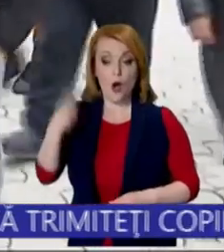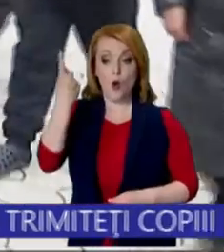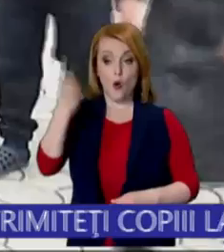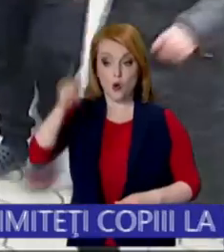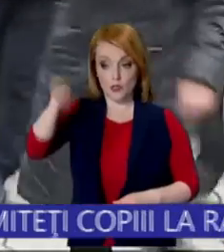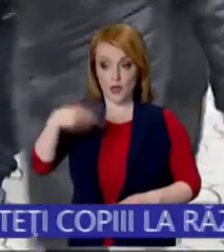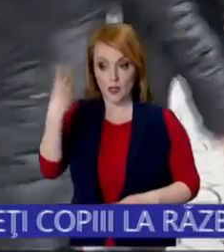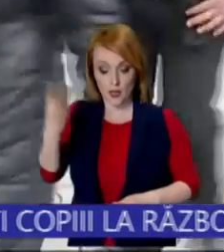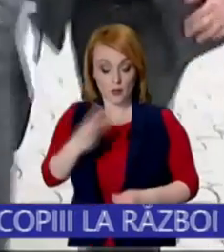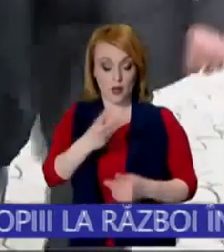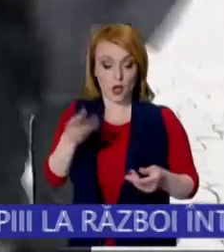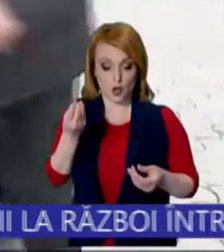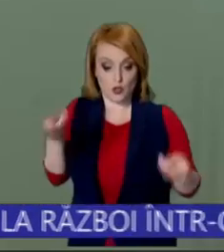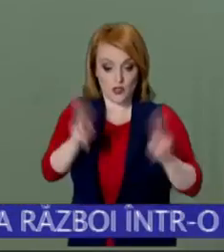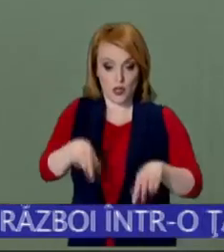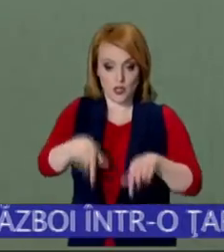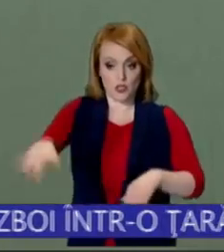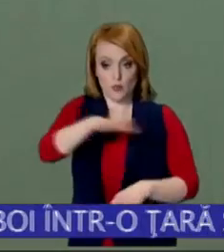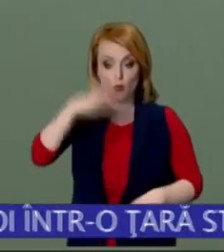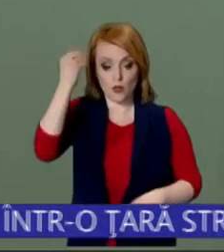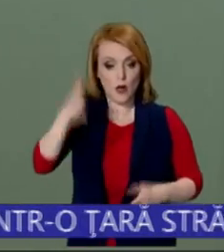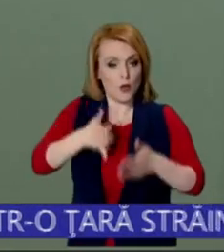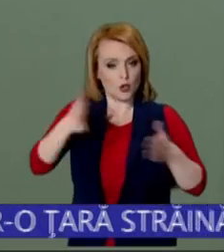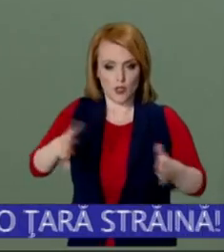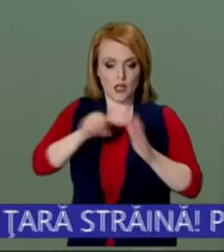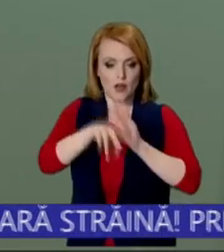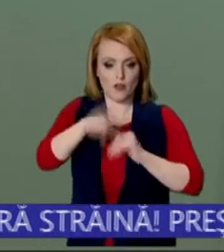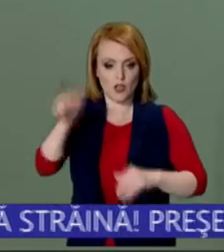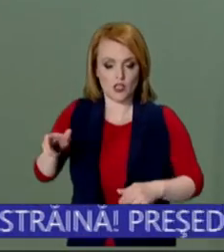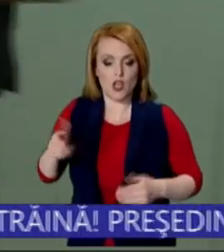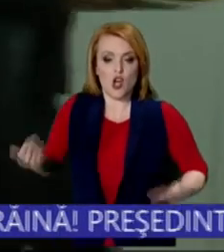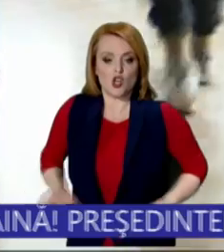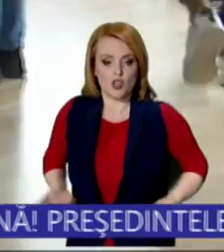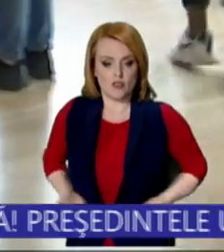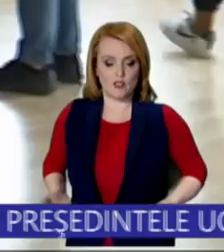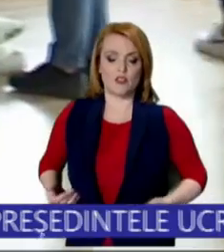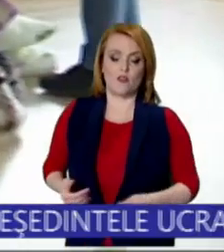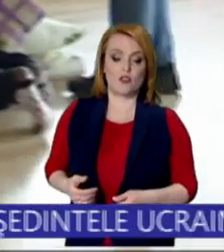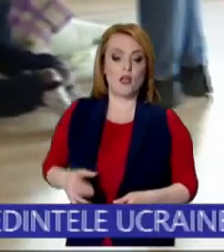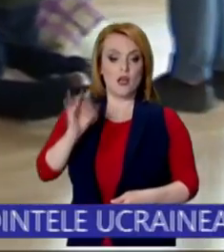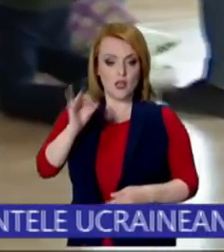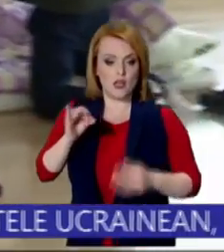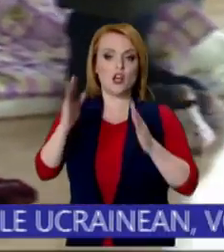se află încă pe teritoriul țării noastre. Majoritatea refugiaților sunt găzduiți în casele oamenilor.